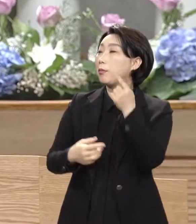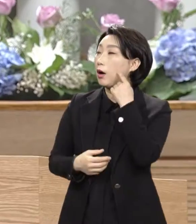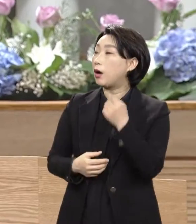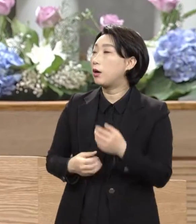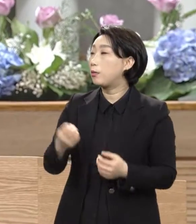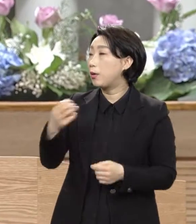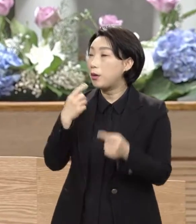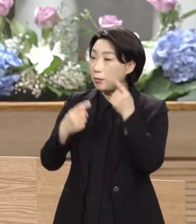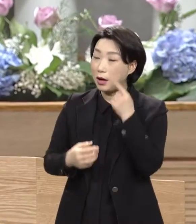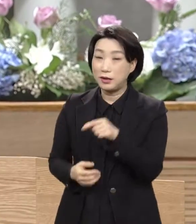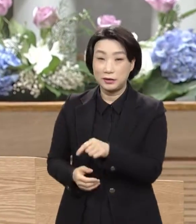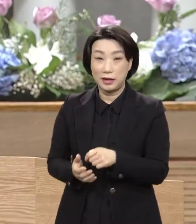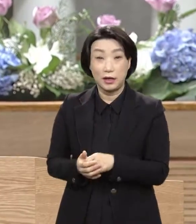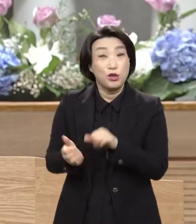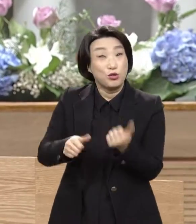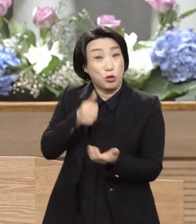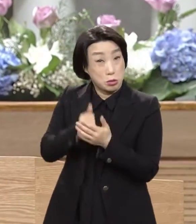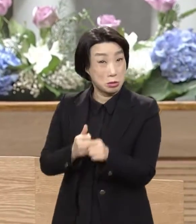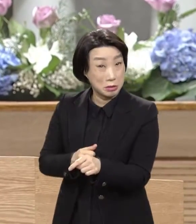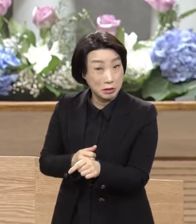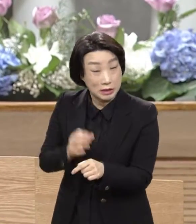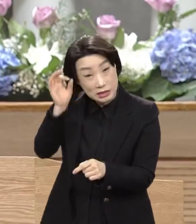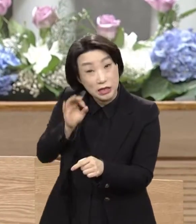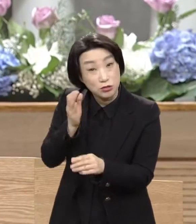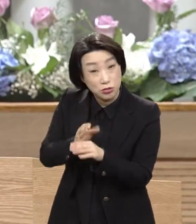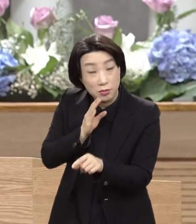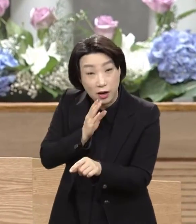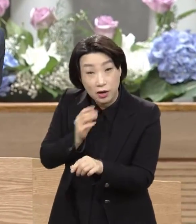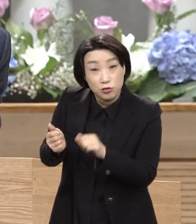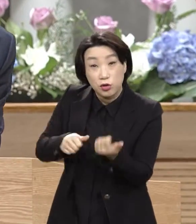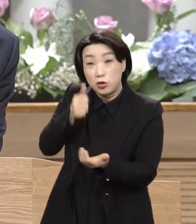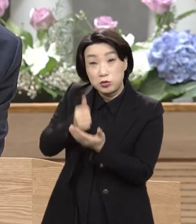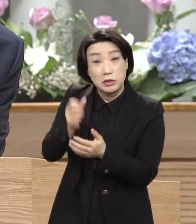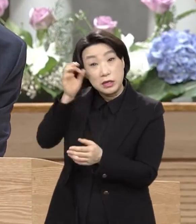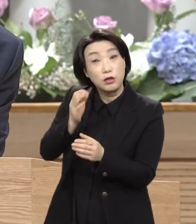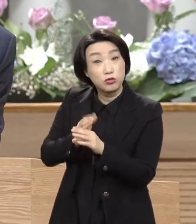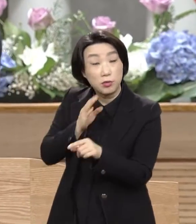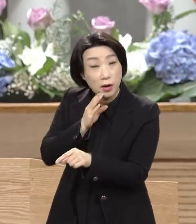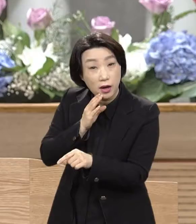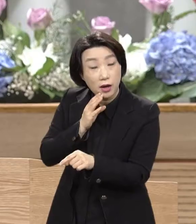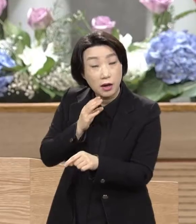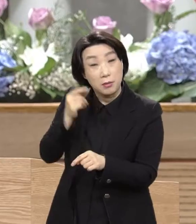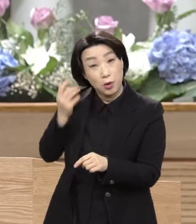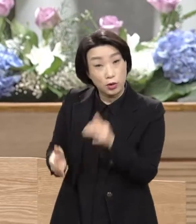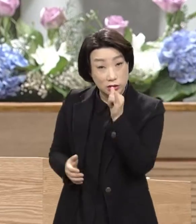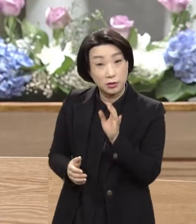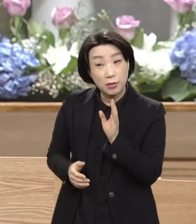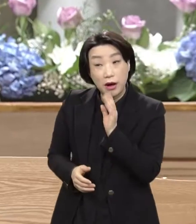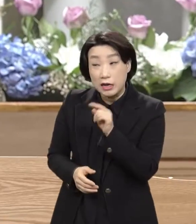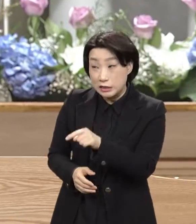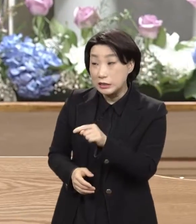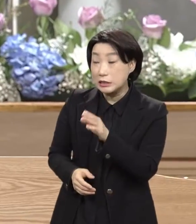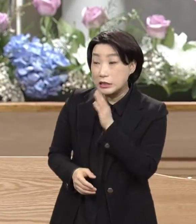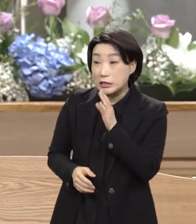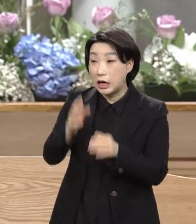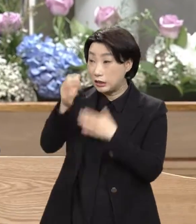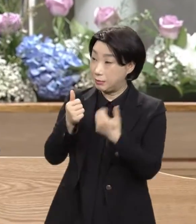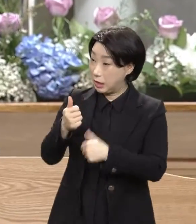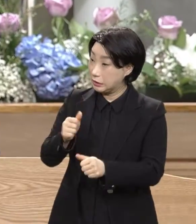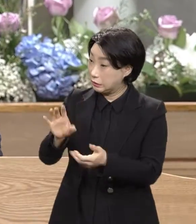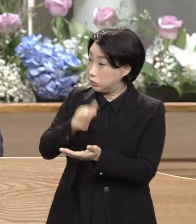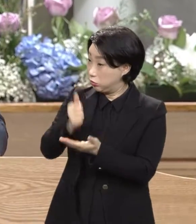말해라. 이게 이제 죽을 죄입니다. 이게 죽을 죄, 이게 죽을 죄. 네가 진짜 하나님의